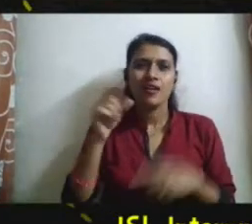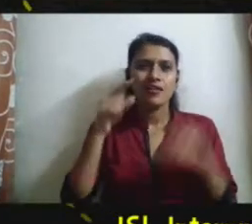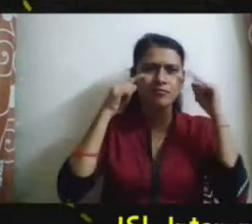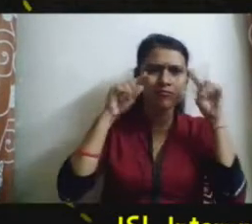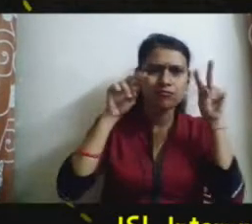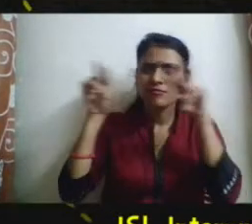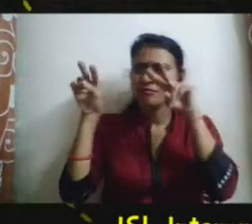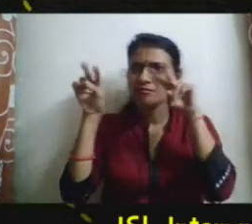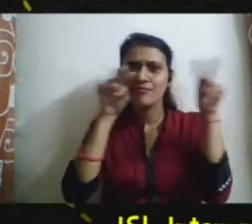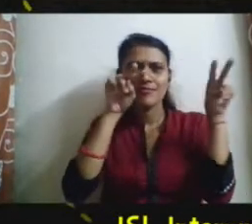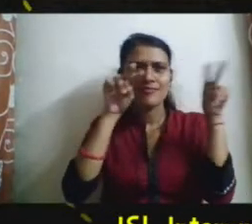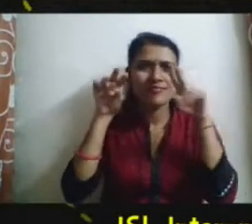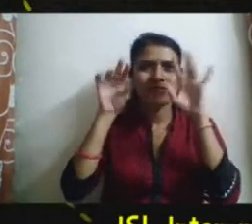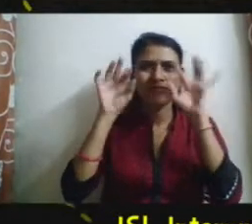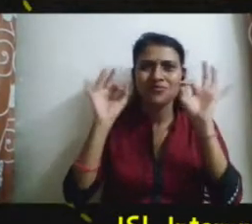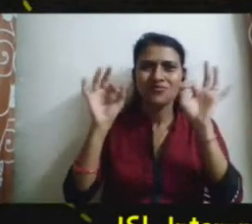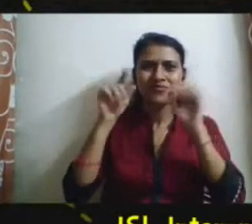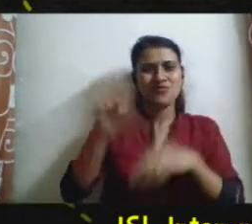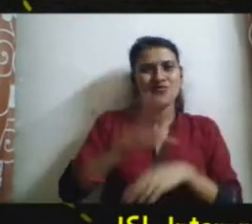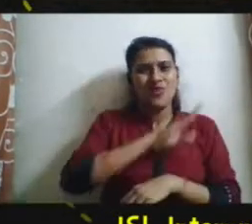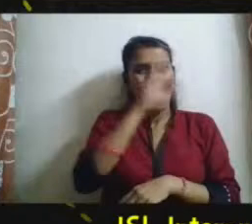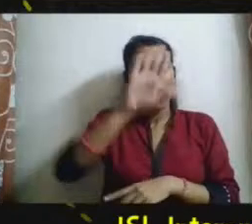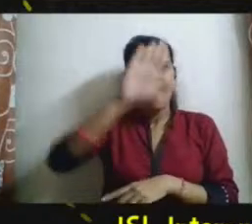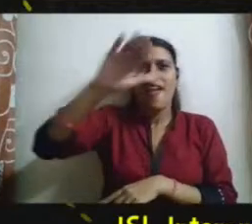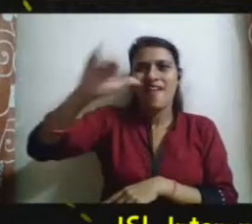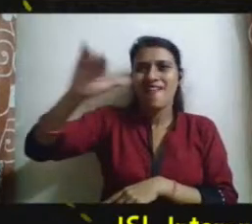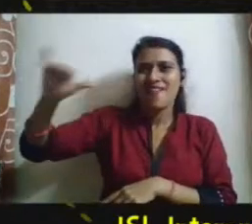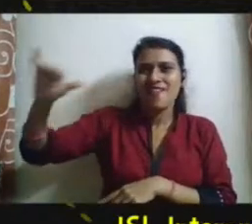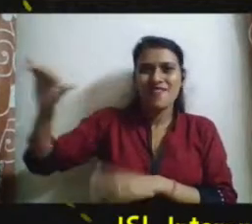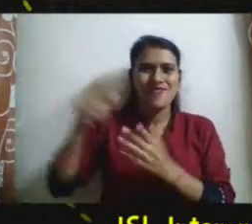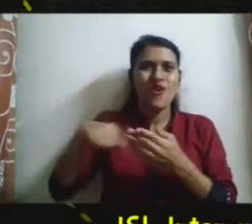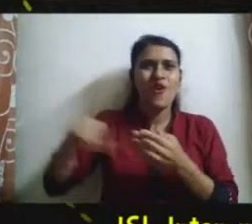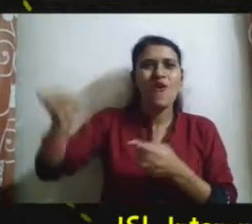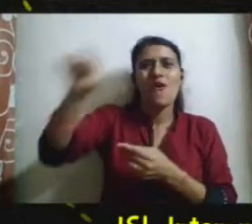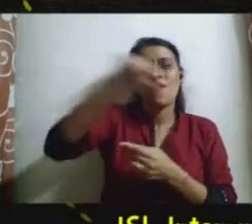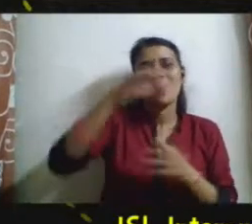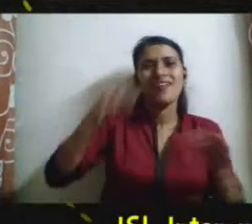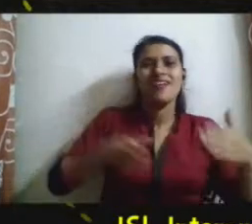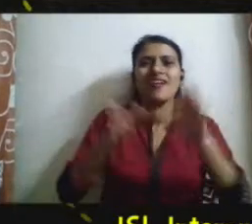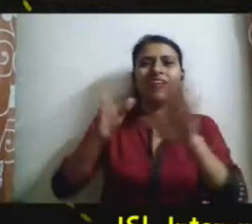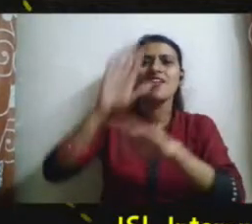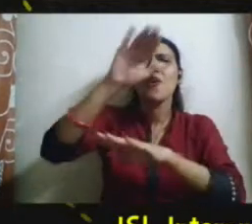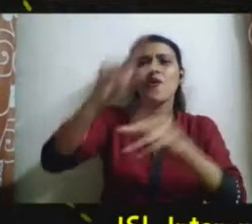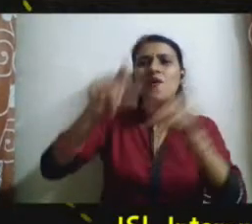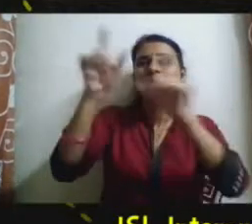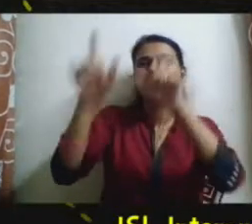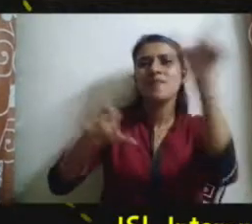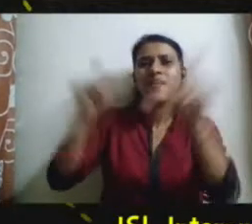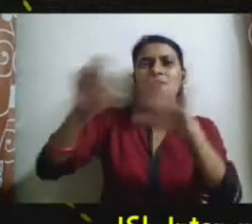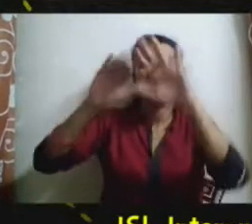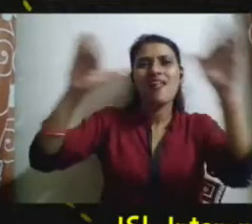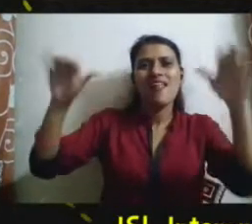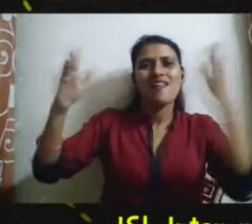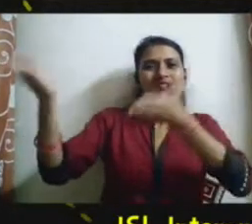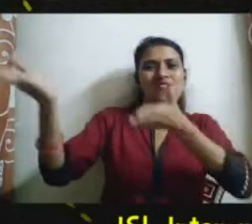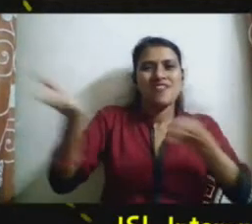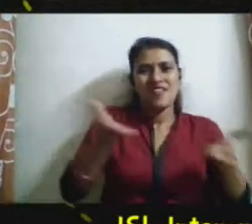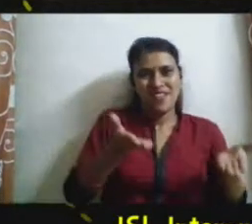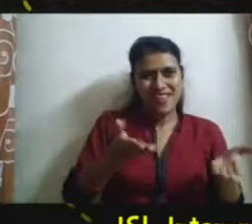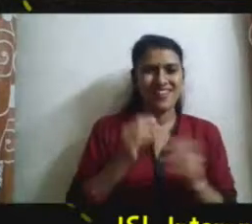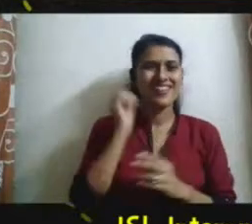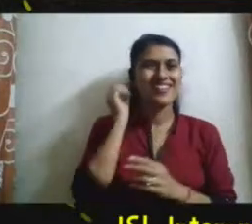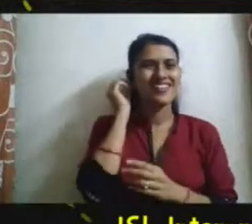न्योता दिया रे सुआ नगरी तू न्योता